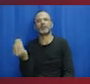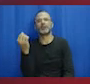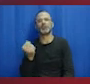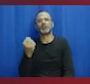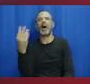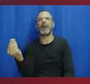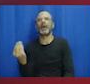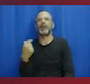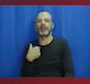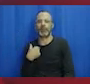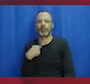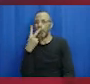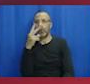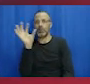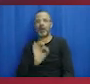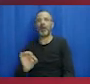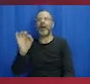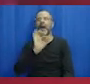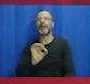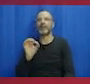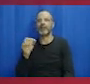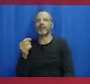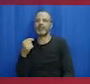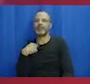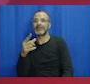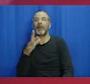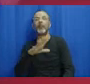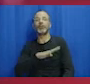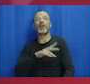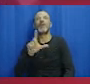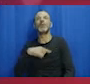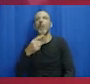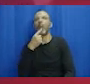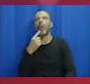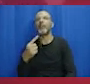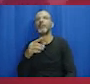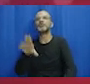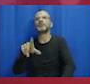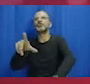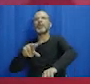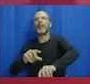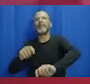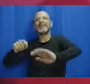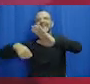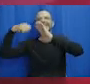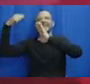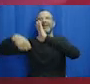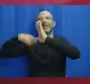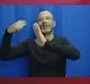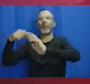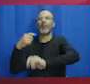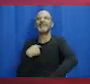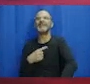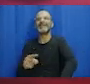كثيرة. طبعا نحن عمالين نشوفها يعني طبعا انا بعرف انه هذا الصيغ خطير ولكن انا بقول انه في هناك سيمبتوم مؤشرات اللي